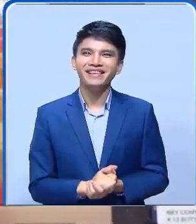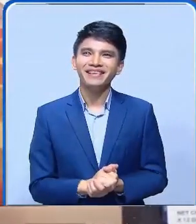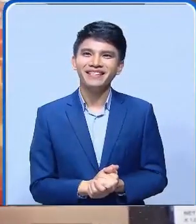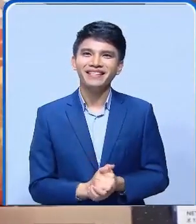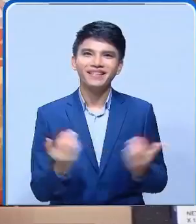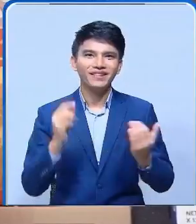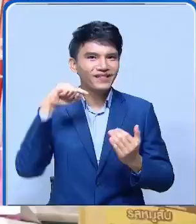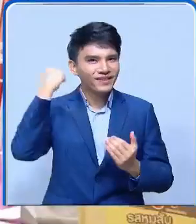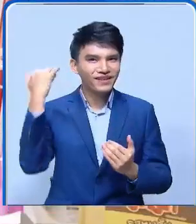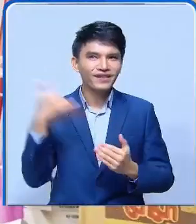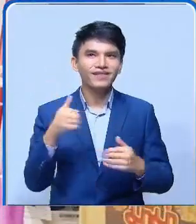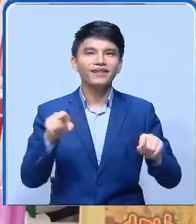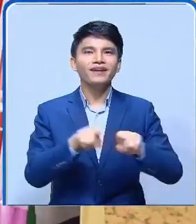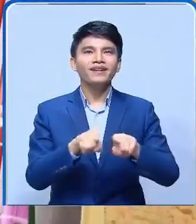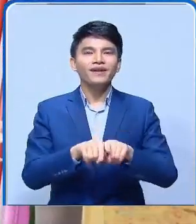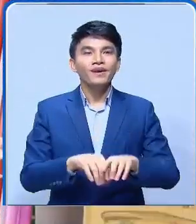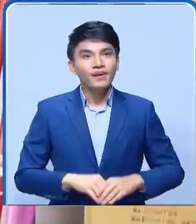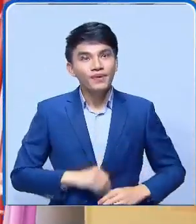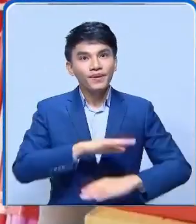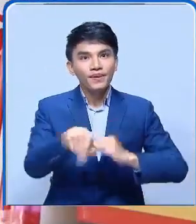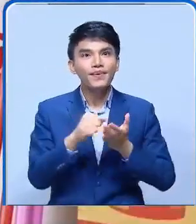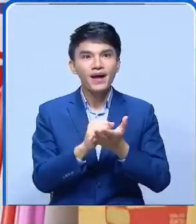าเมื่อวานนี้นะเชิญเลยครับทุกคนมาช่วยกันได้